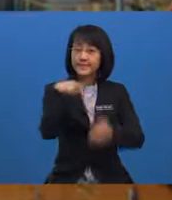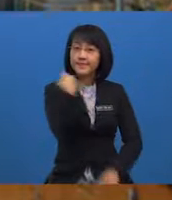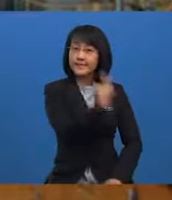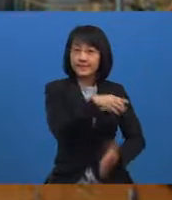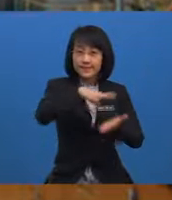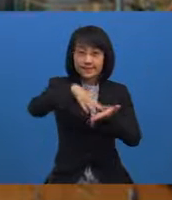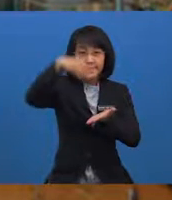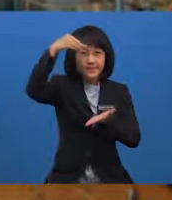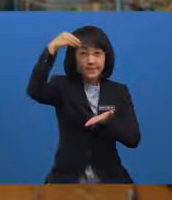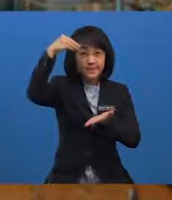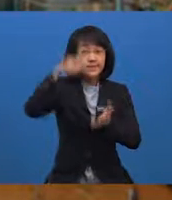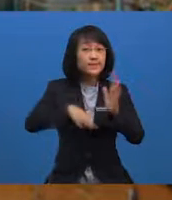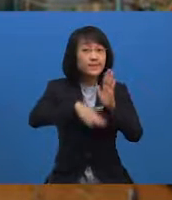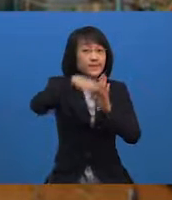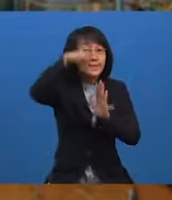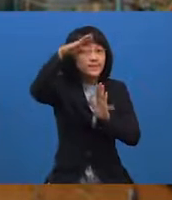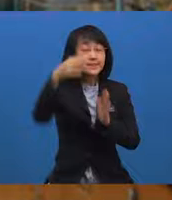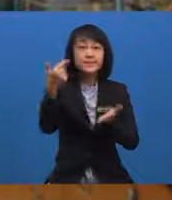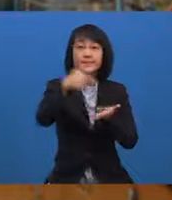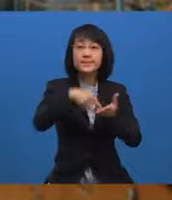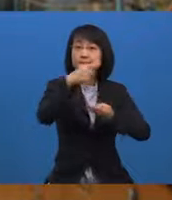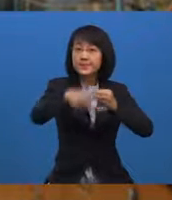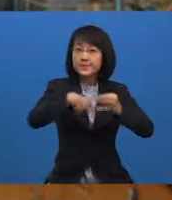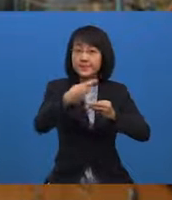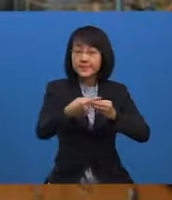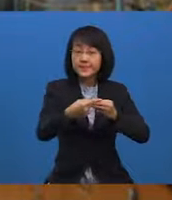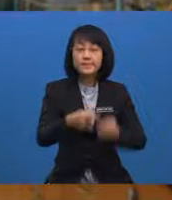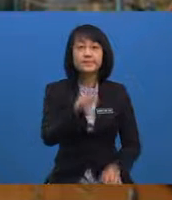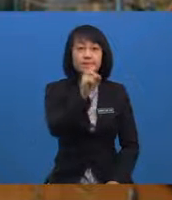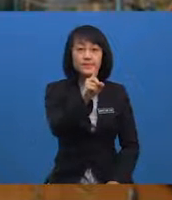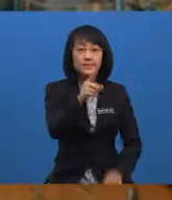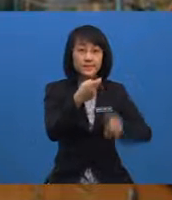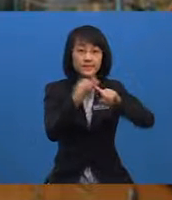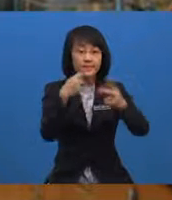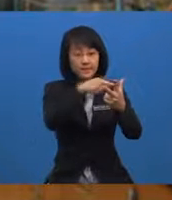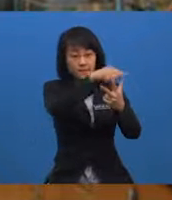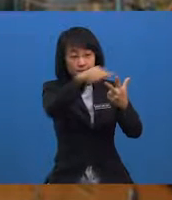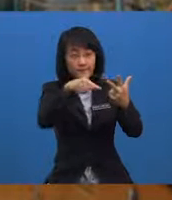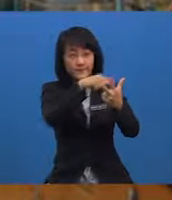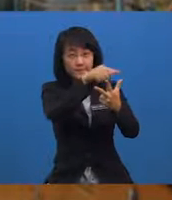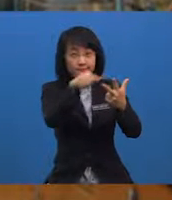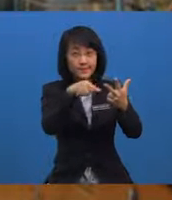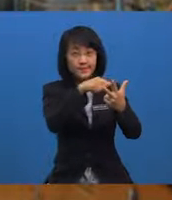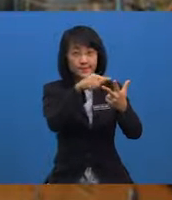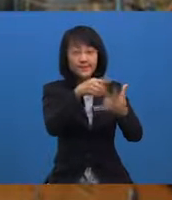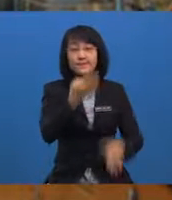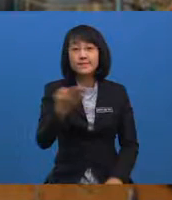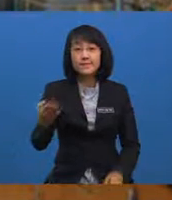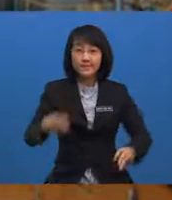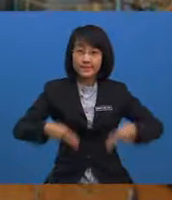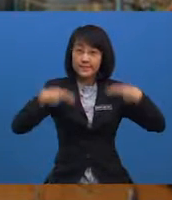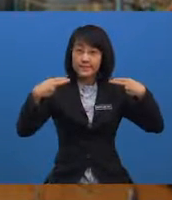akan belajar lebih lagi tentang salah satu daripada ketiga-tiga benda hidup ini.